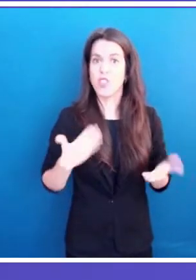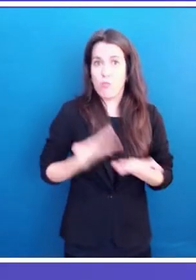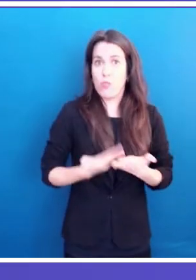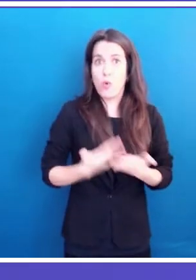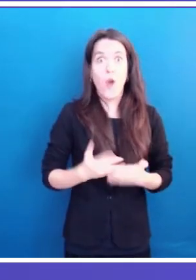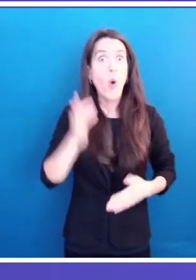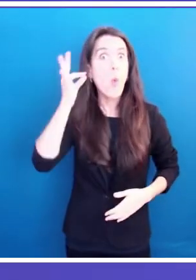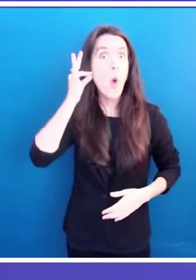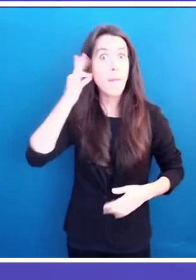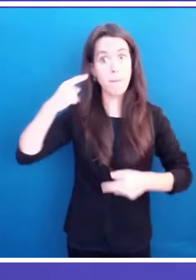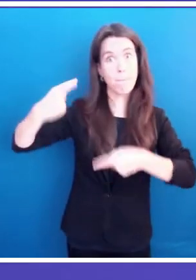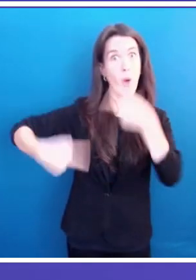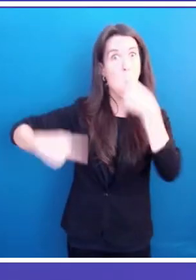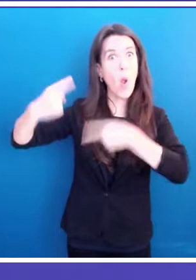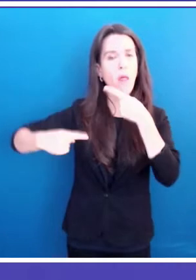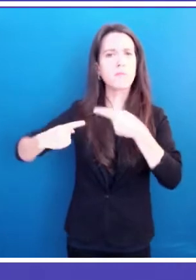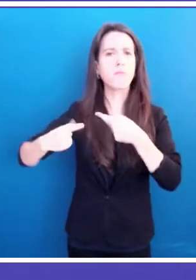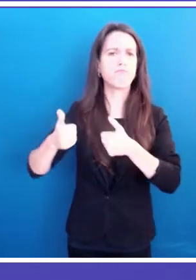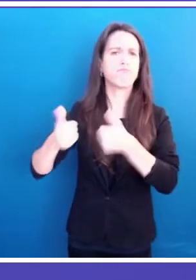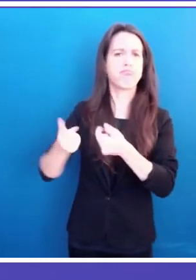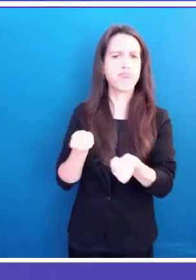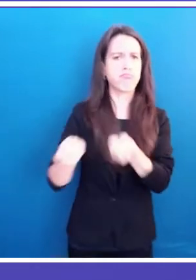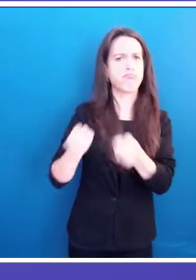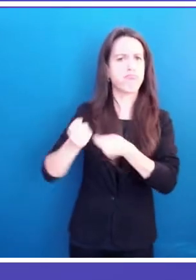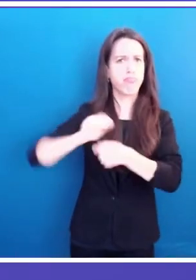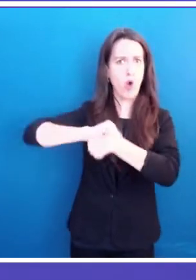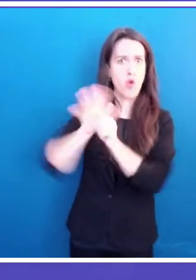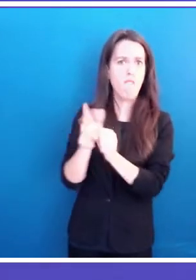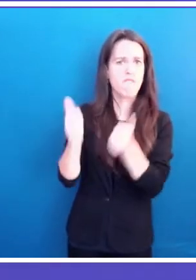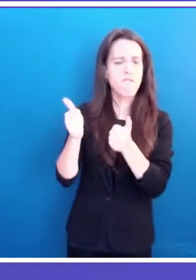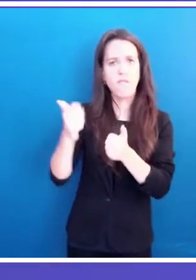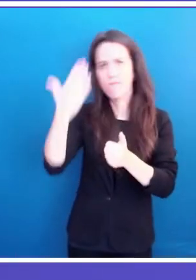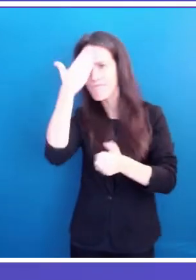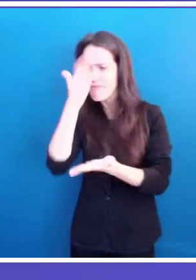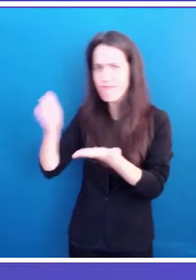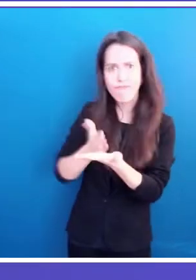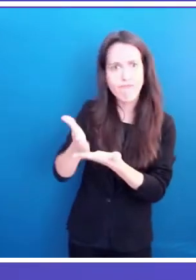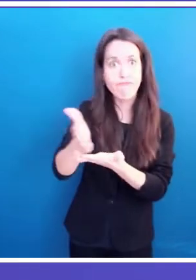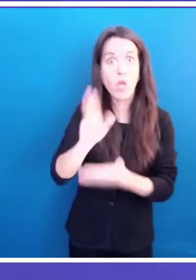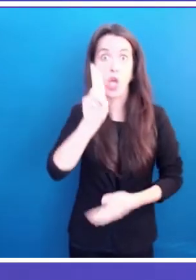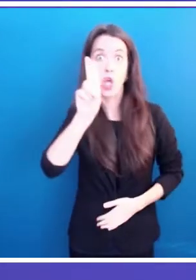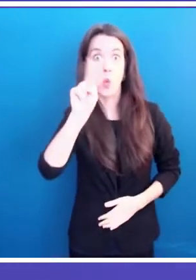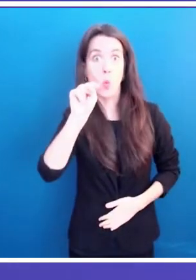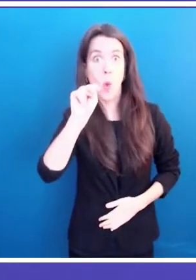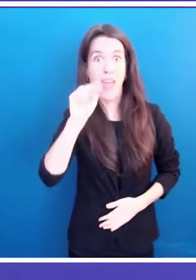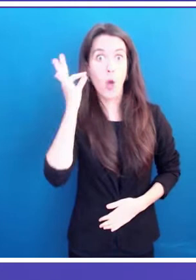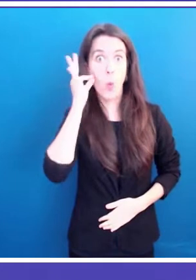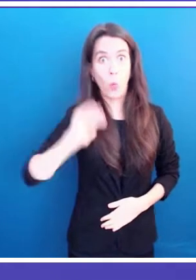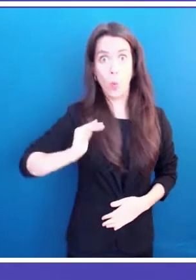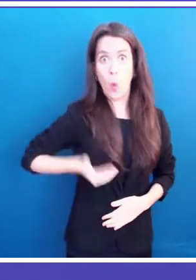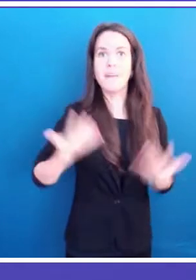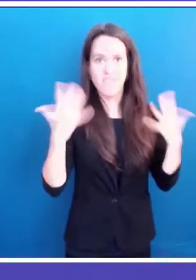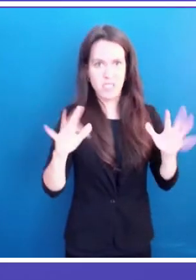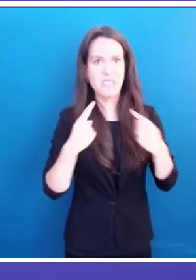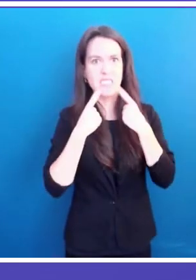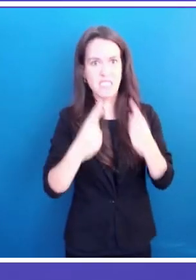للنساء والفتيات وقد ثبت بأن السياسيات ناجحات أكثر في